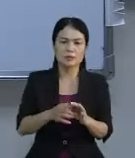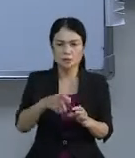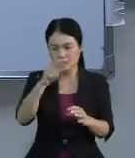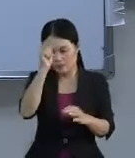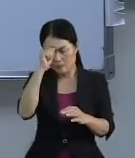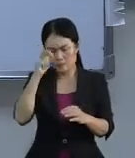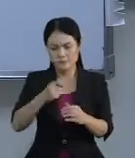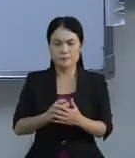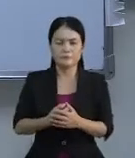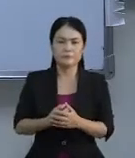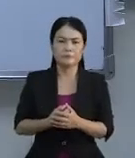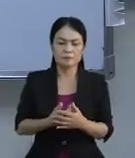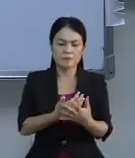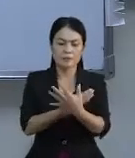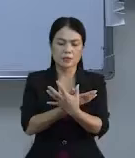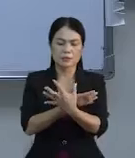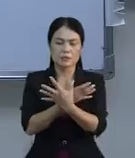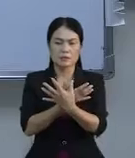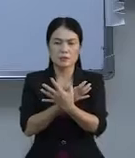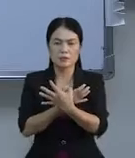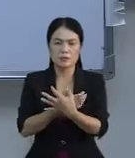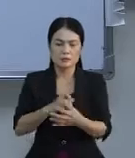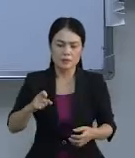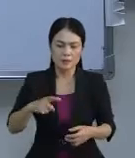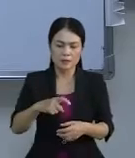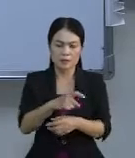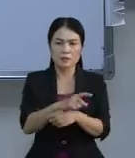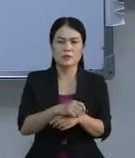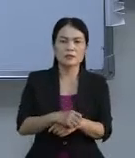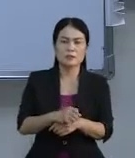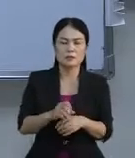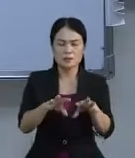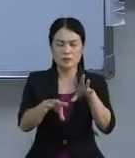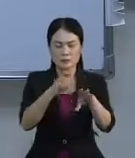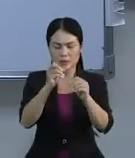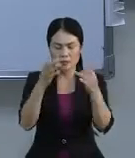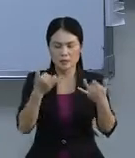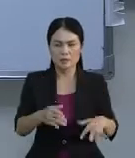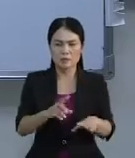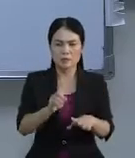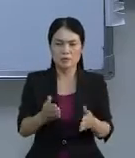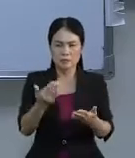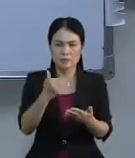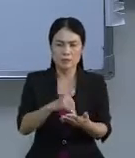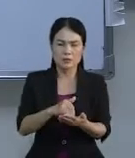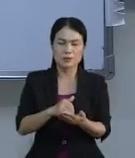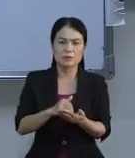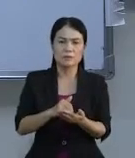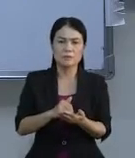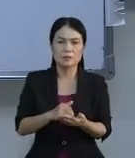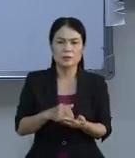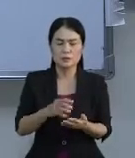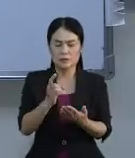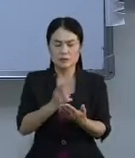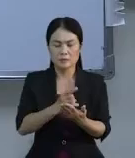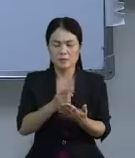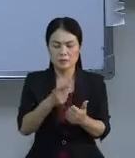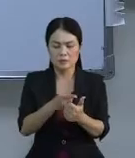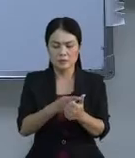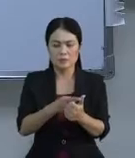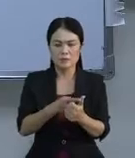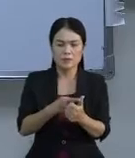ងមេអំបៅនិងដង្កូវអញ្ចឹងរឿងនេះយើងបានរៀនរួចហើយម្សាហើយតែលោកគ្រូមេរៀនមុនហ្នឹង